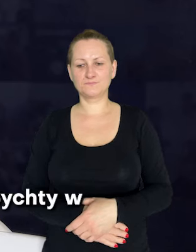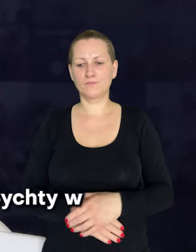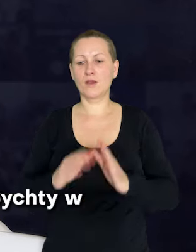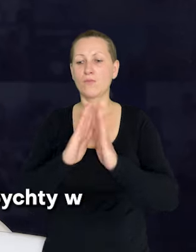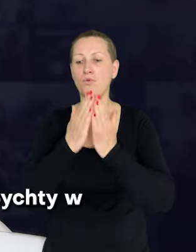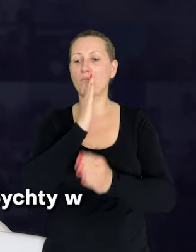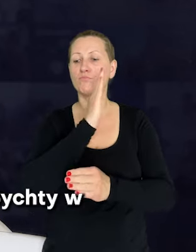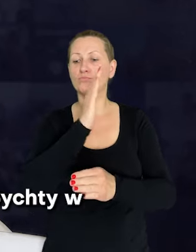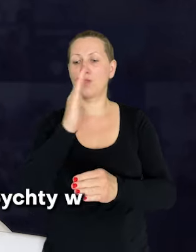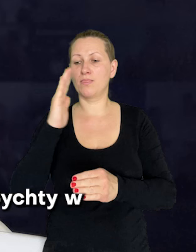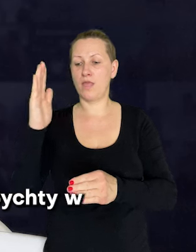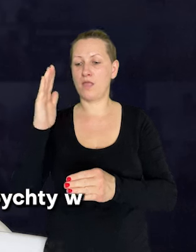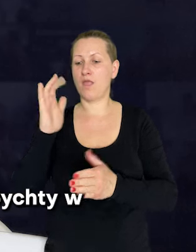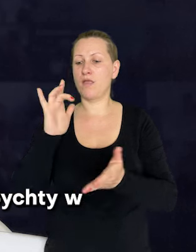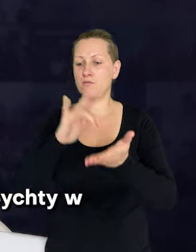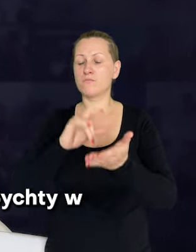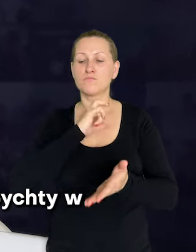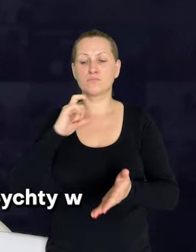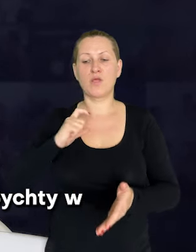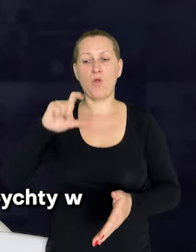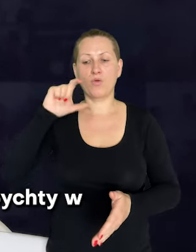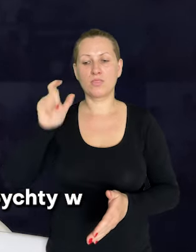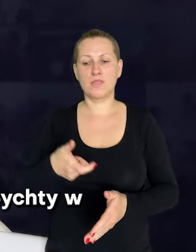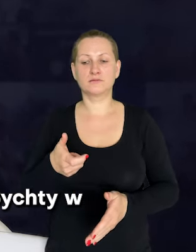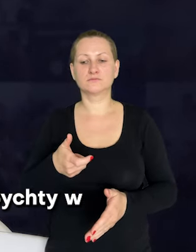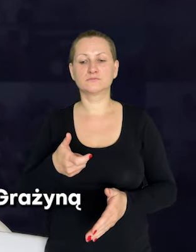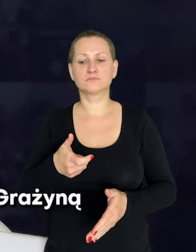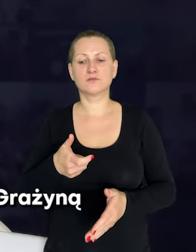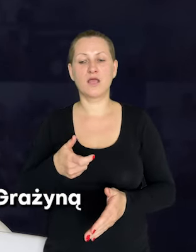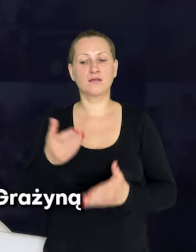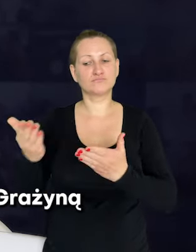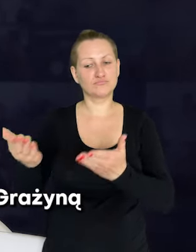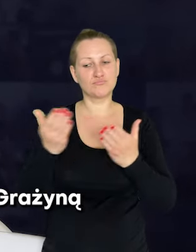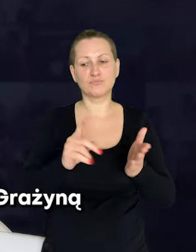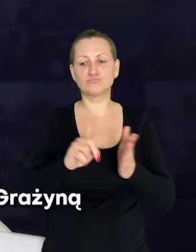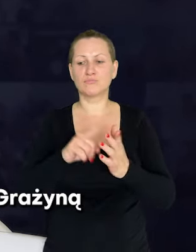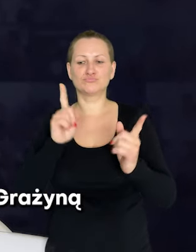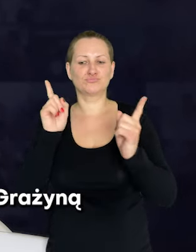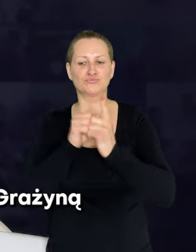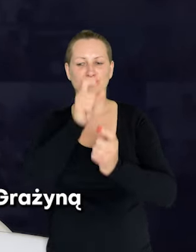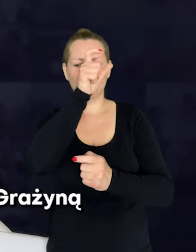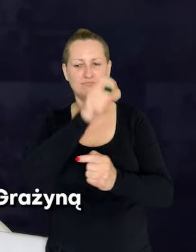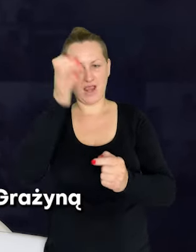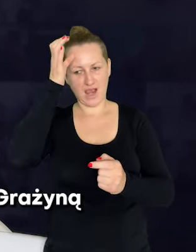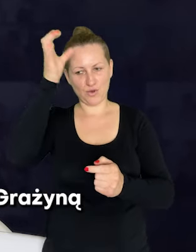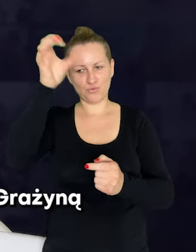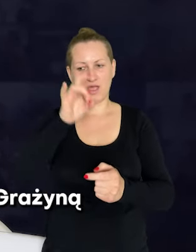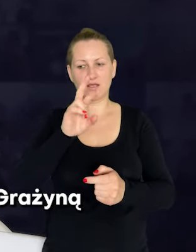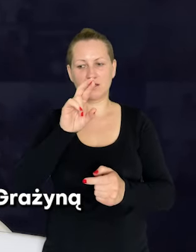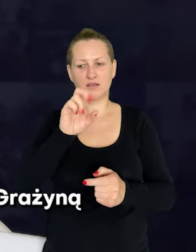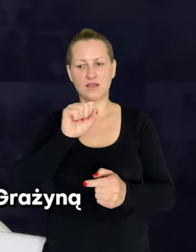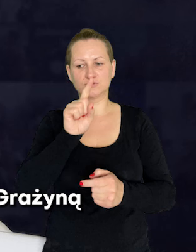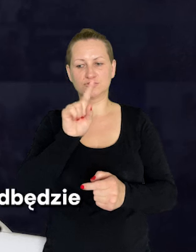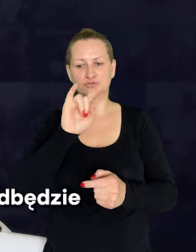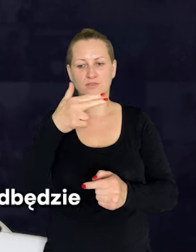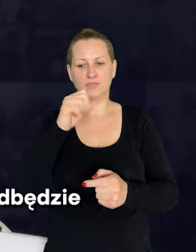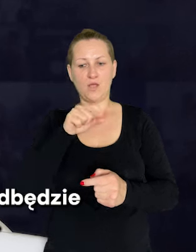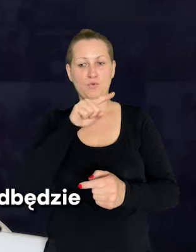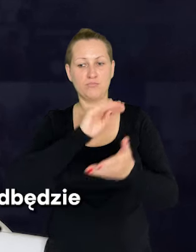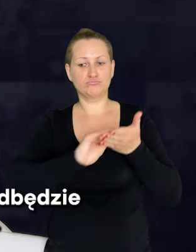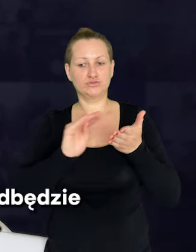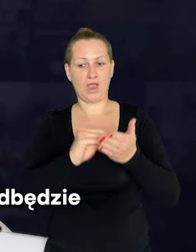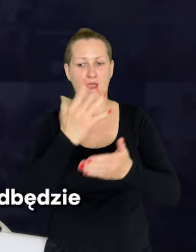Miejska Biblioteka Publiczna imienia księdza Bernarda Sychty w Starogardzie Gdańskim serdecznie zaprasza na spotkania autorskie z Grażyną Mączkowską,